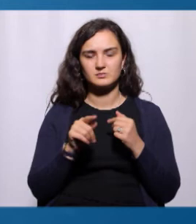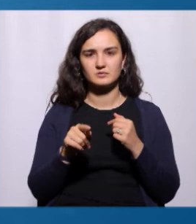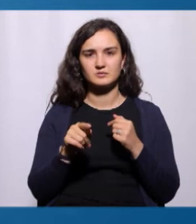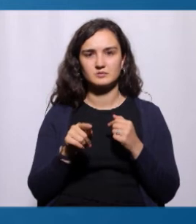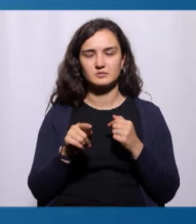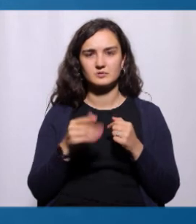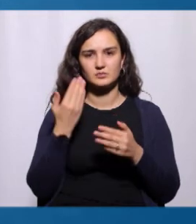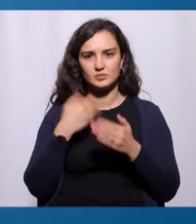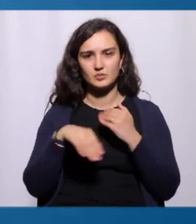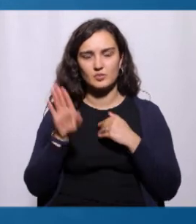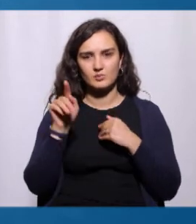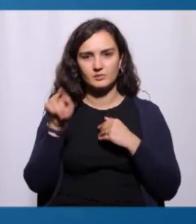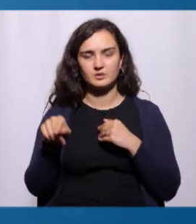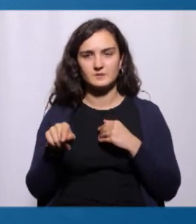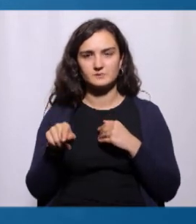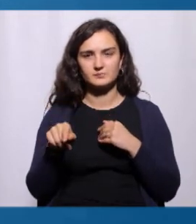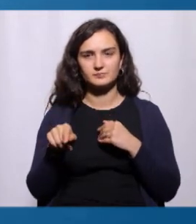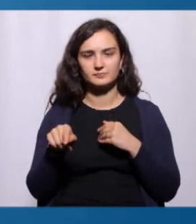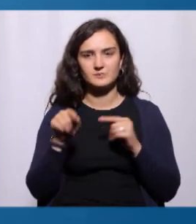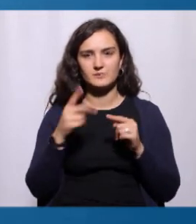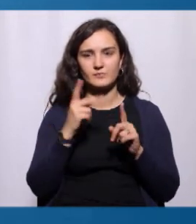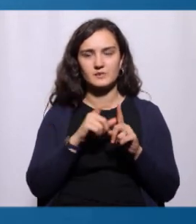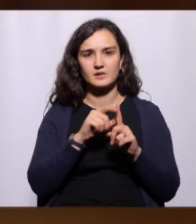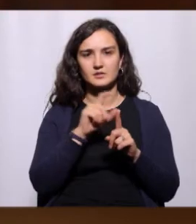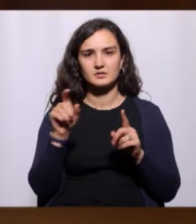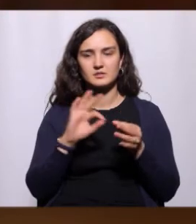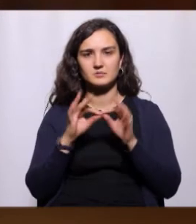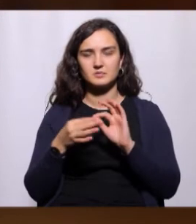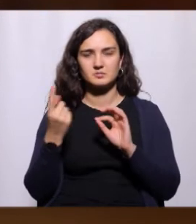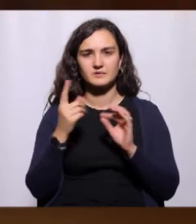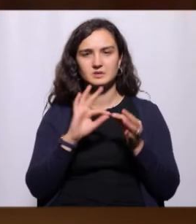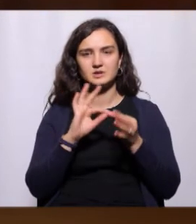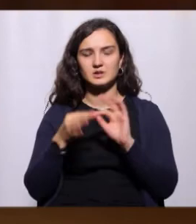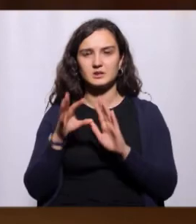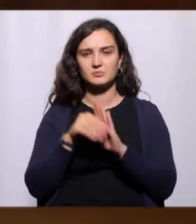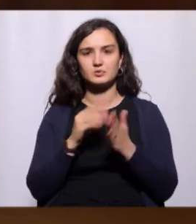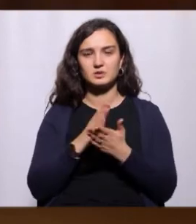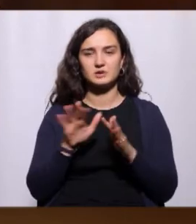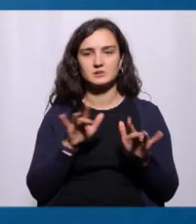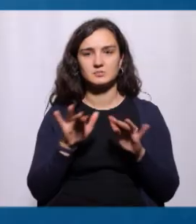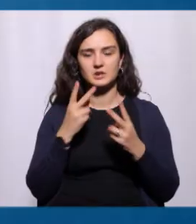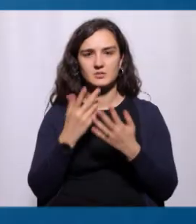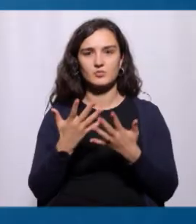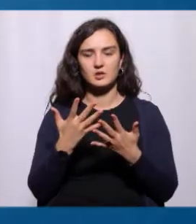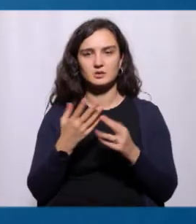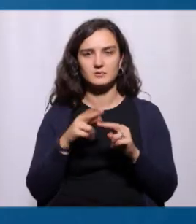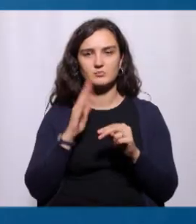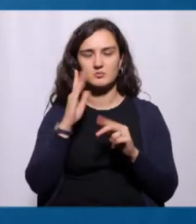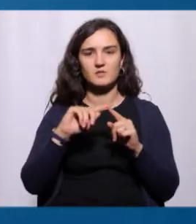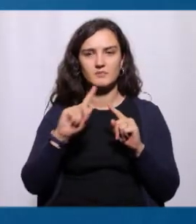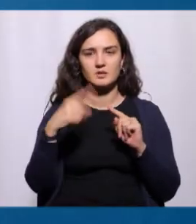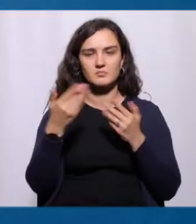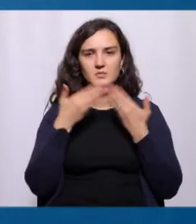be going to. ამ ორი წინადადებიდან პირველ წინადადებაში მოცემული ზმნა გამოხატავს